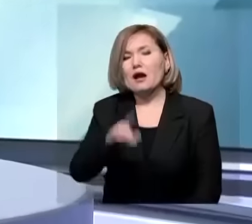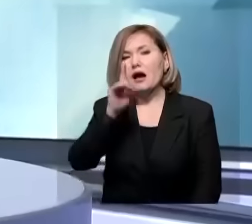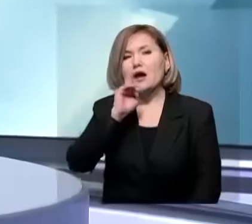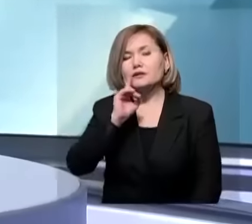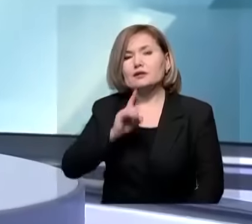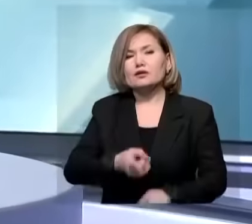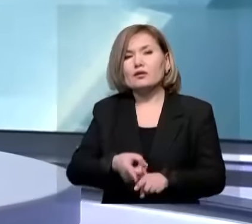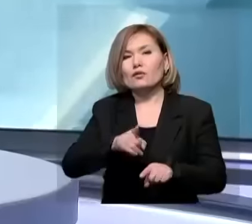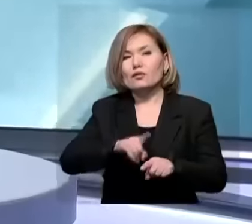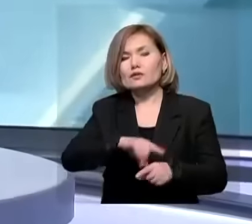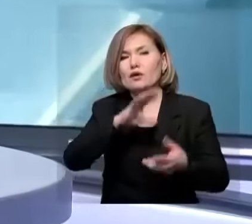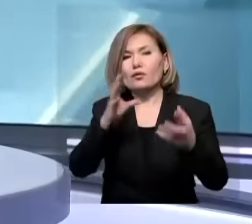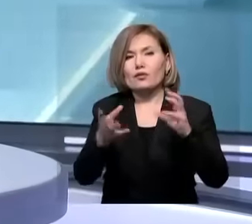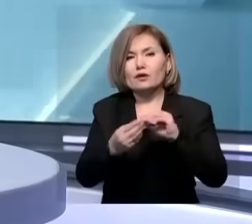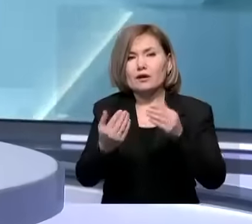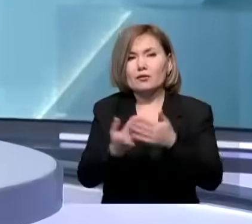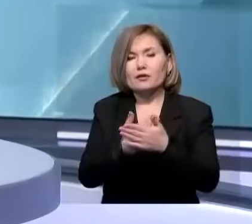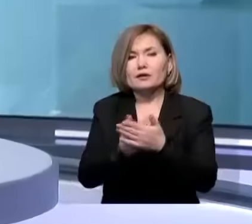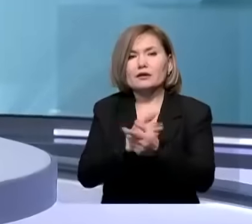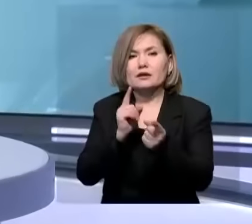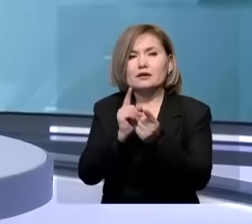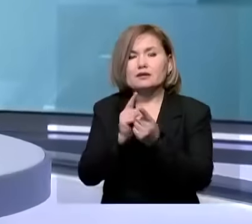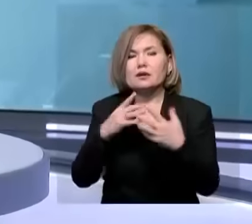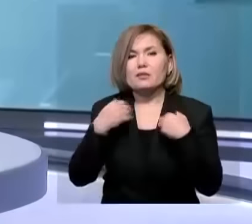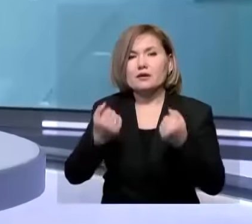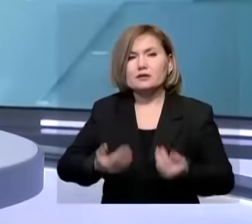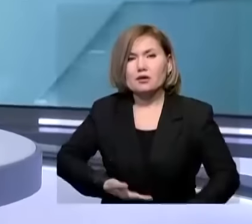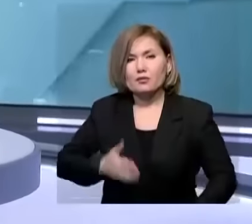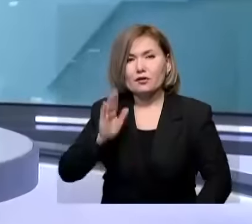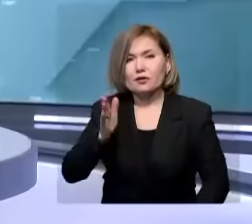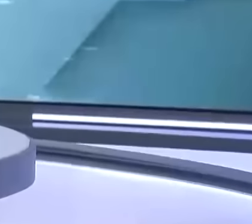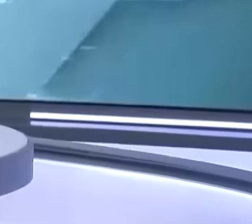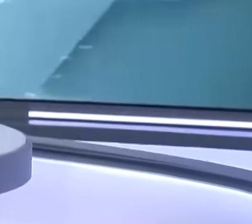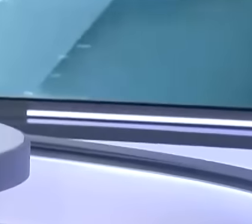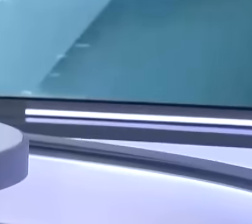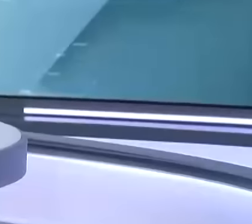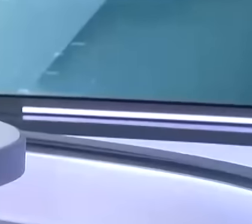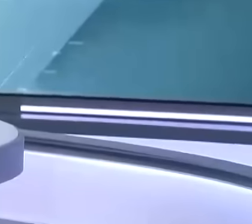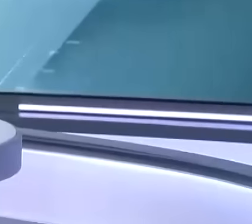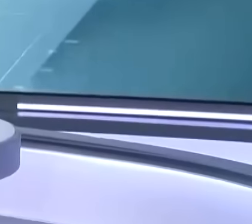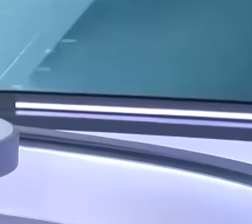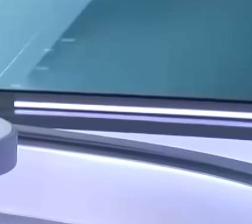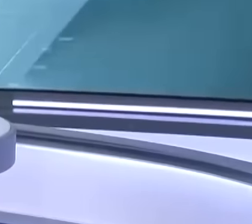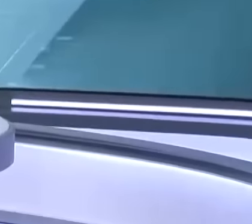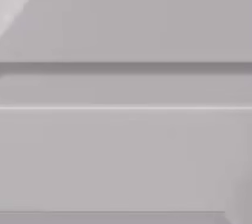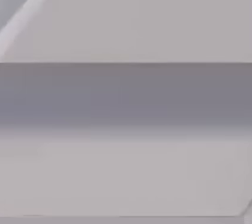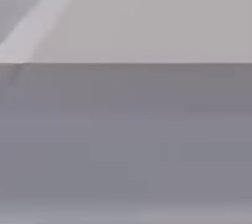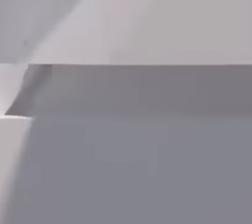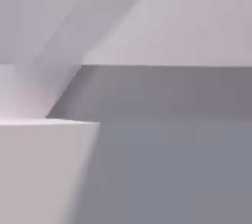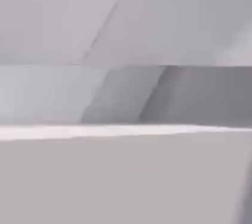келіп түскен ақпараттар легі осылай болды. Лайым тек жағымды жаңалықтардың жаршысы болайық.